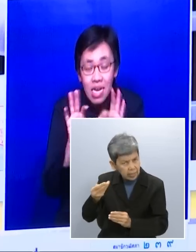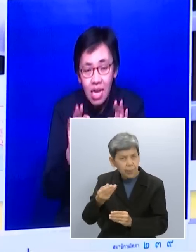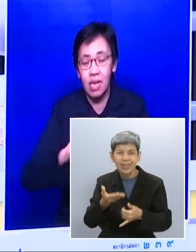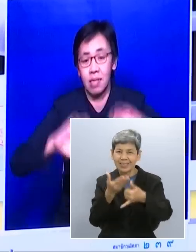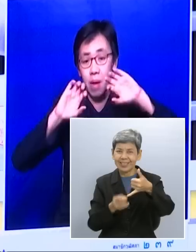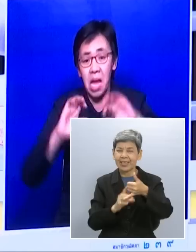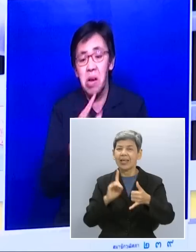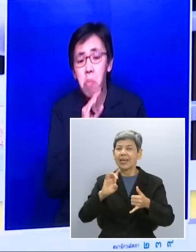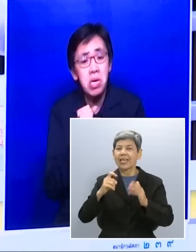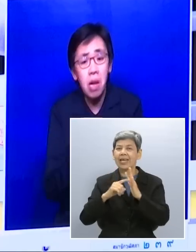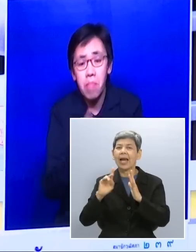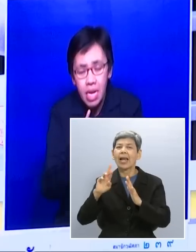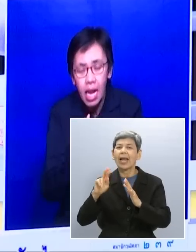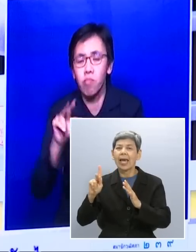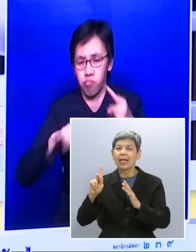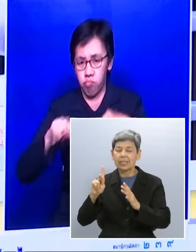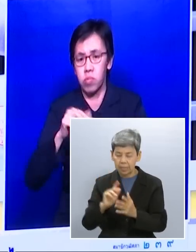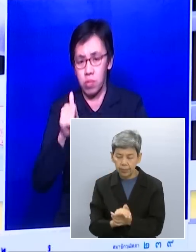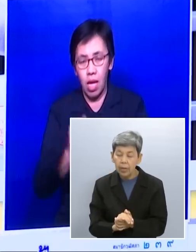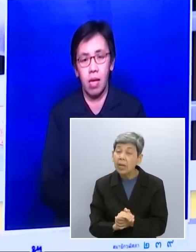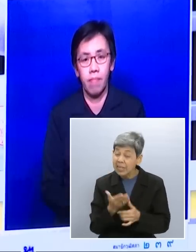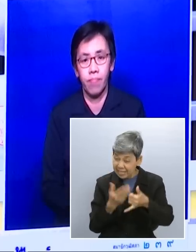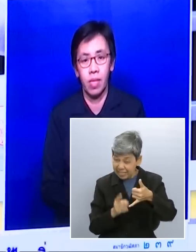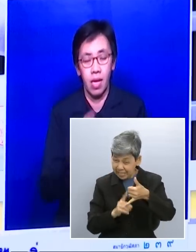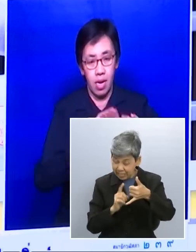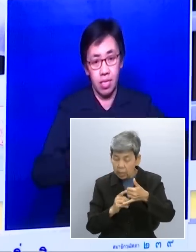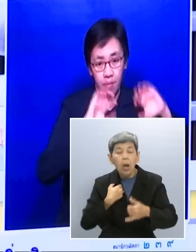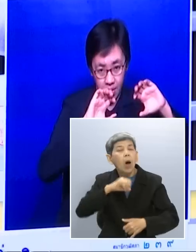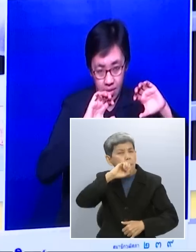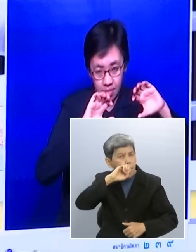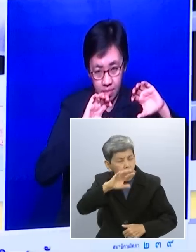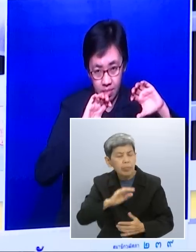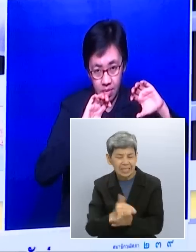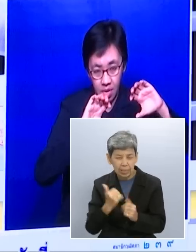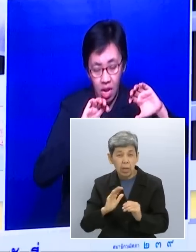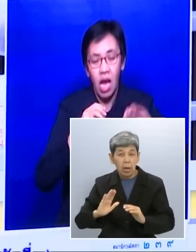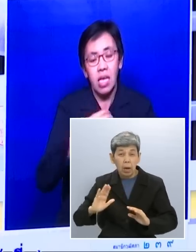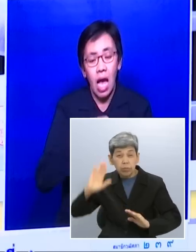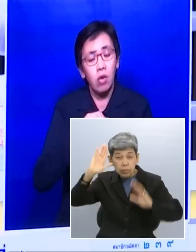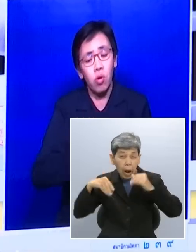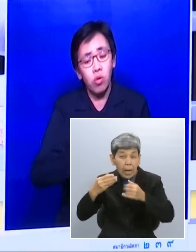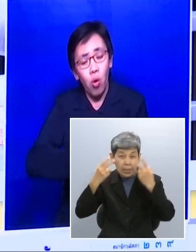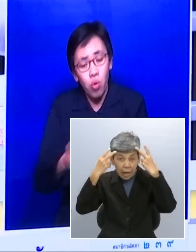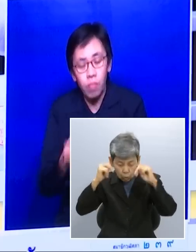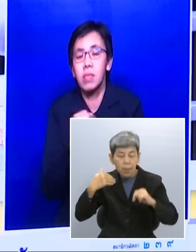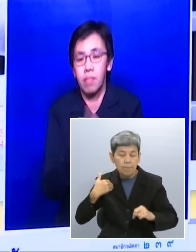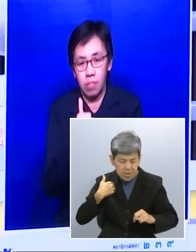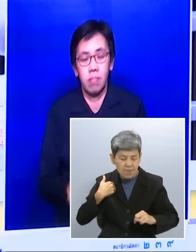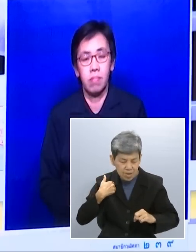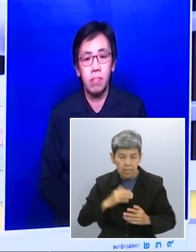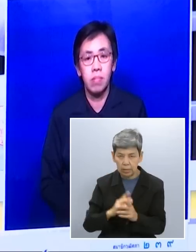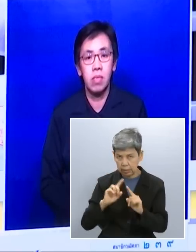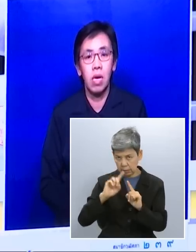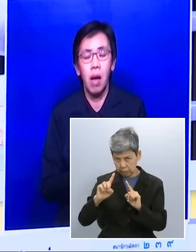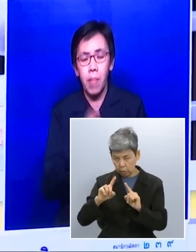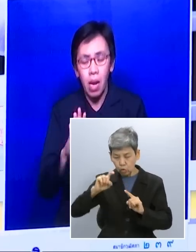ดิเรกฤทธิ์เป็นทองคำซึ่งคุณดิเรกฤทธิ์ก็ยืนยันบอกว่าการโหวตเลือกนายกเนี่ยมีเงื่อนไขก็คือ 1